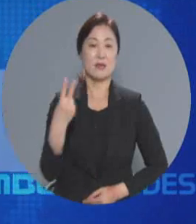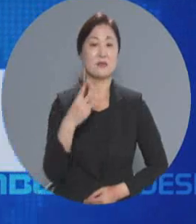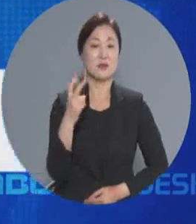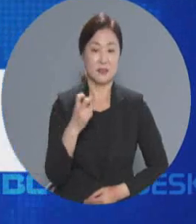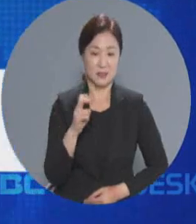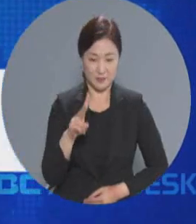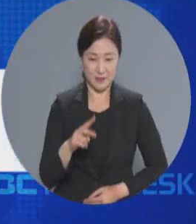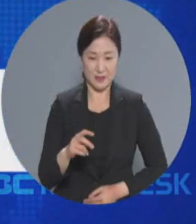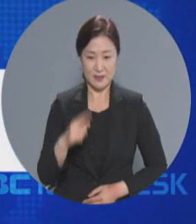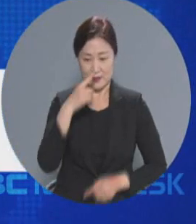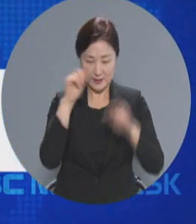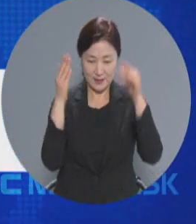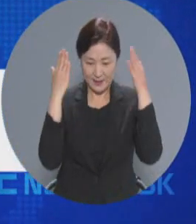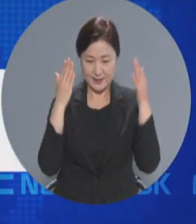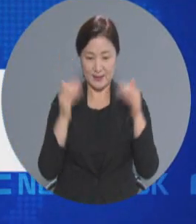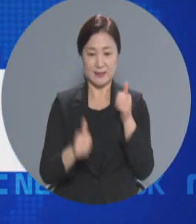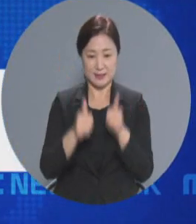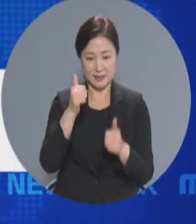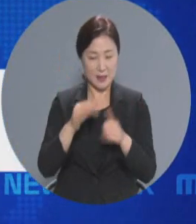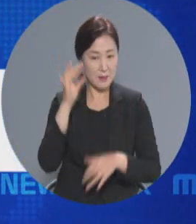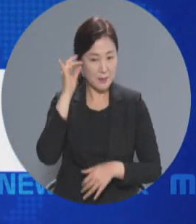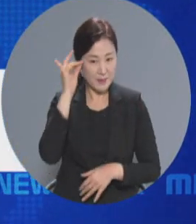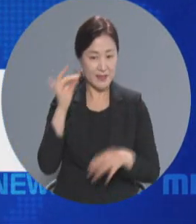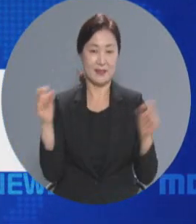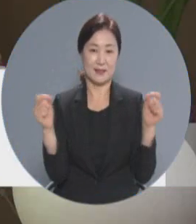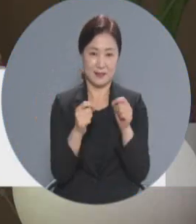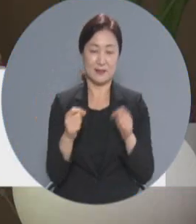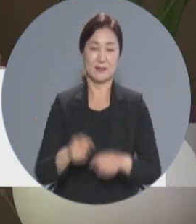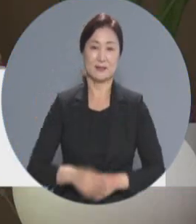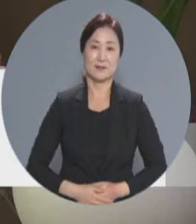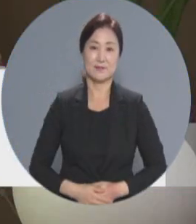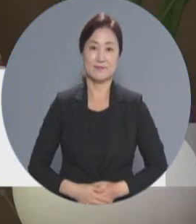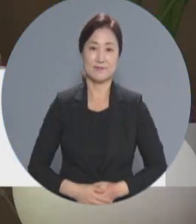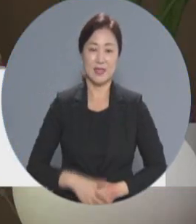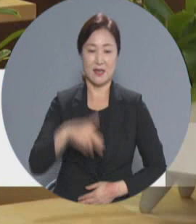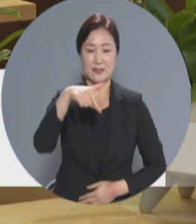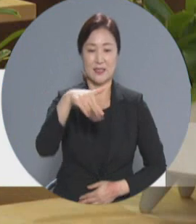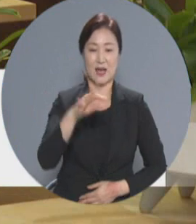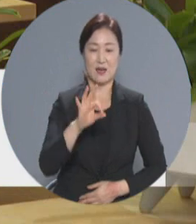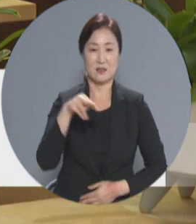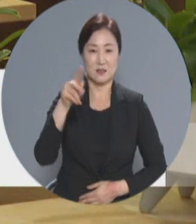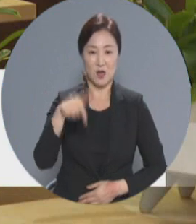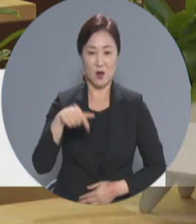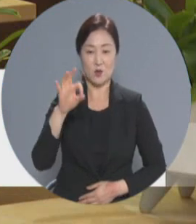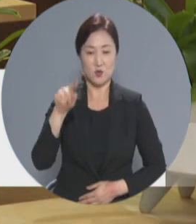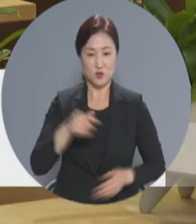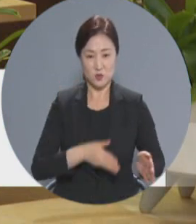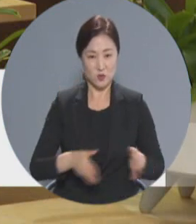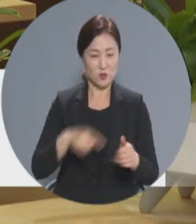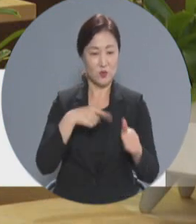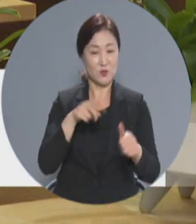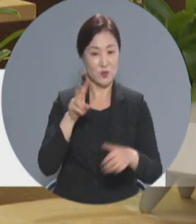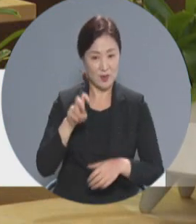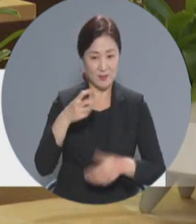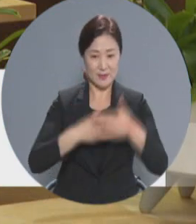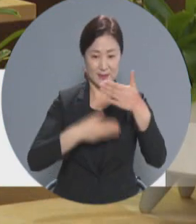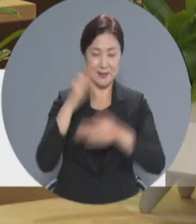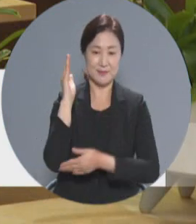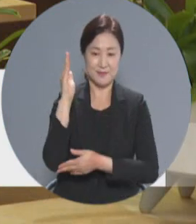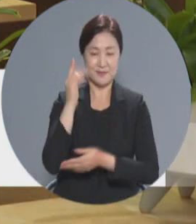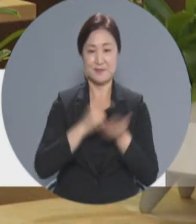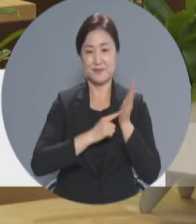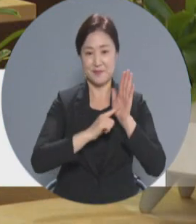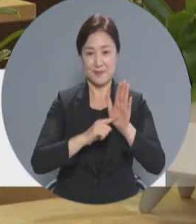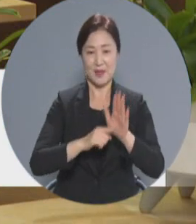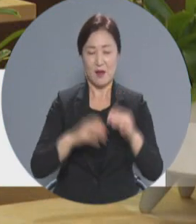2022학년도 대입 수능 시험일이 100일 앞으로 다가왔습니다. 장서궁 전남 도교육감은 오늘 영상 메시지를 통해